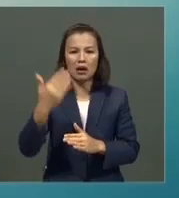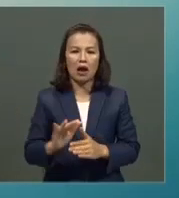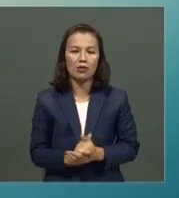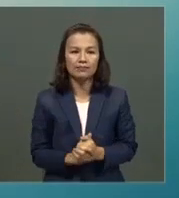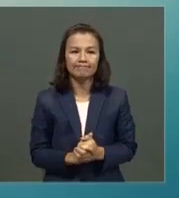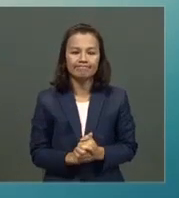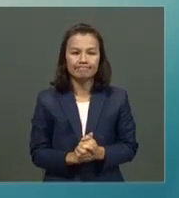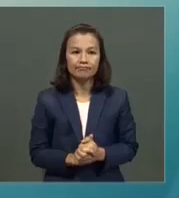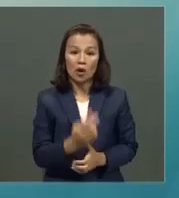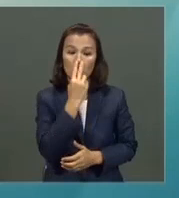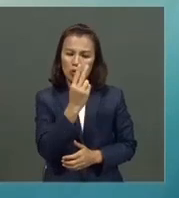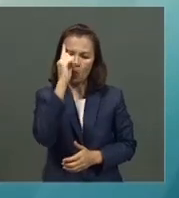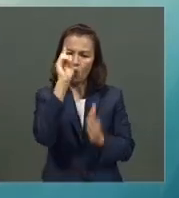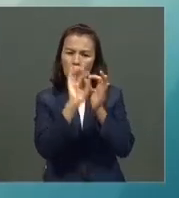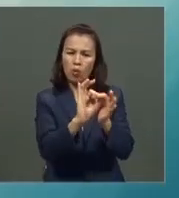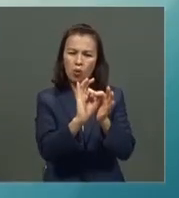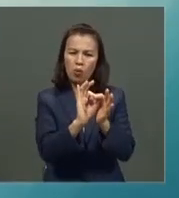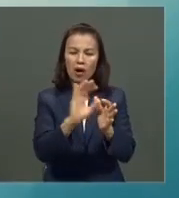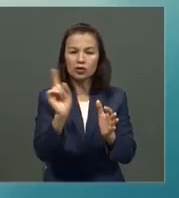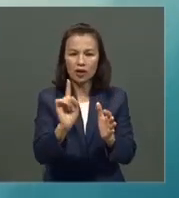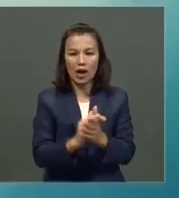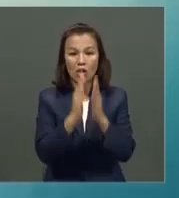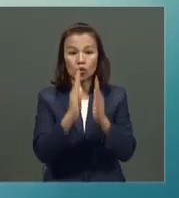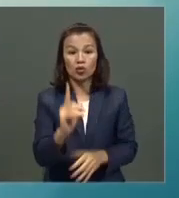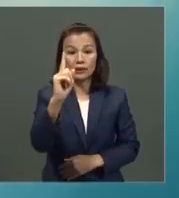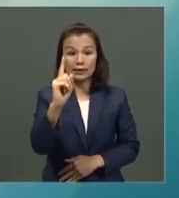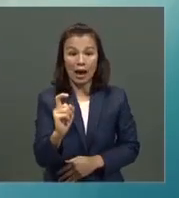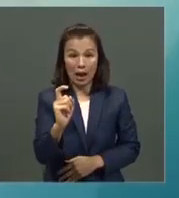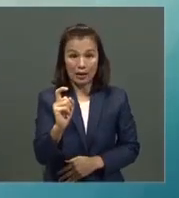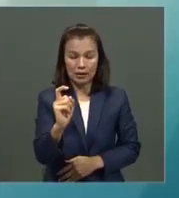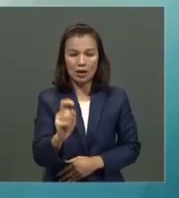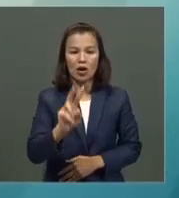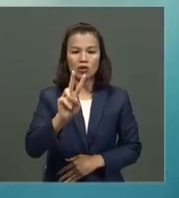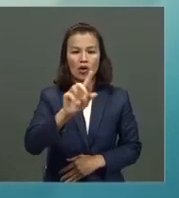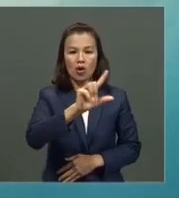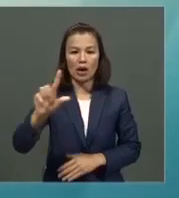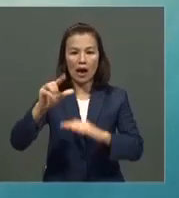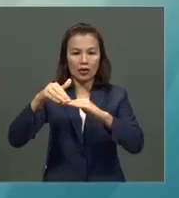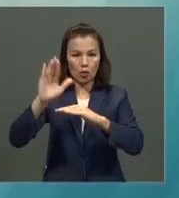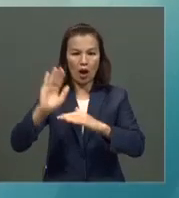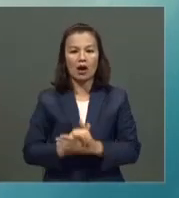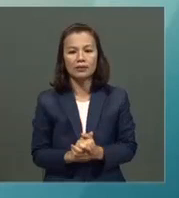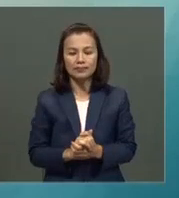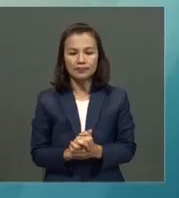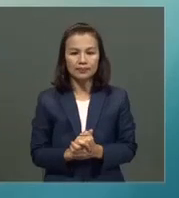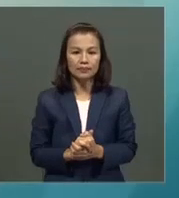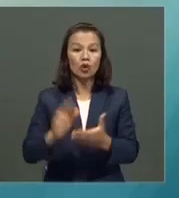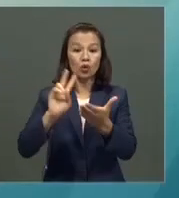ที่น่าเป็นห่วงนะคะก็คือมียอดผู้เสียชีวิตยังอยู่ที่2ล้านกว่าเลยนะคะถือได้ว่าเป็